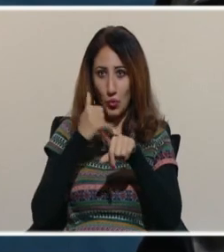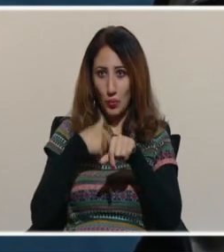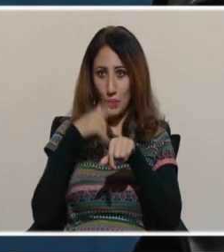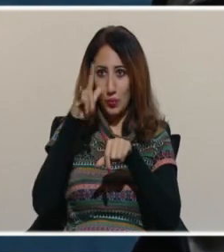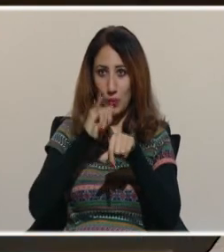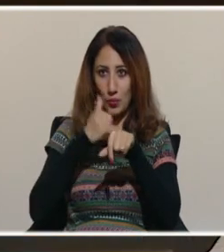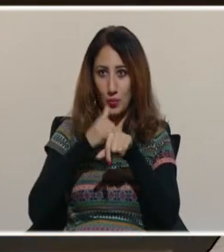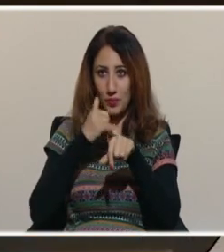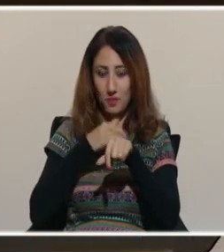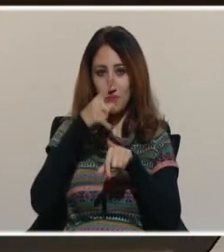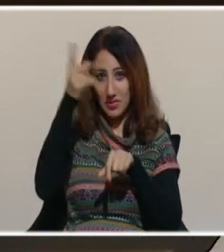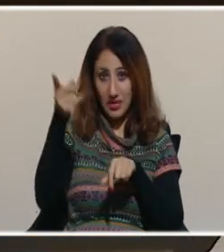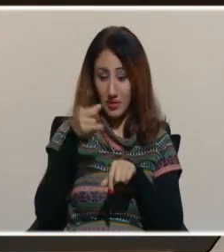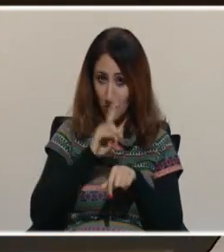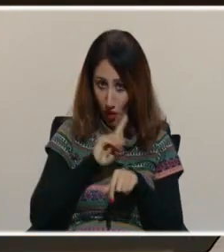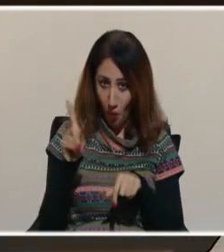لياسين اسماعيل ياسين. انت؟